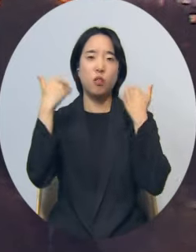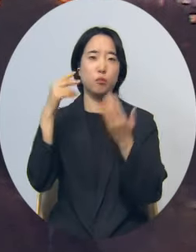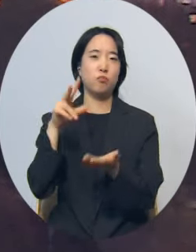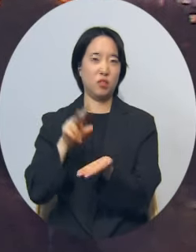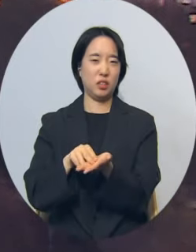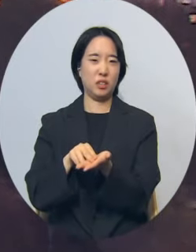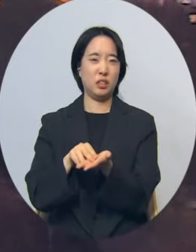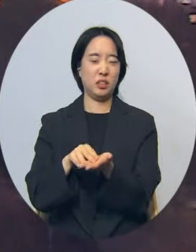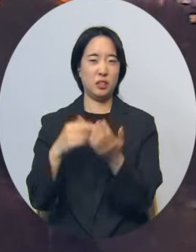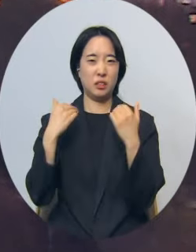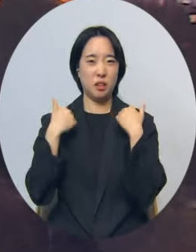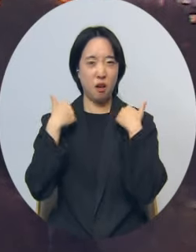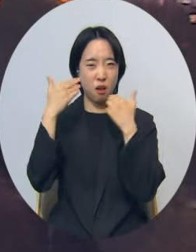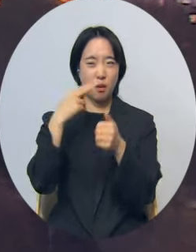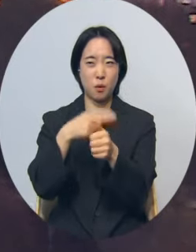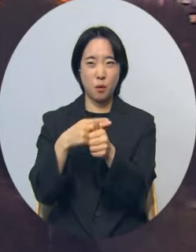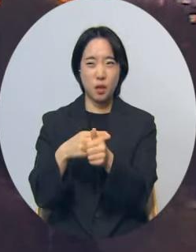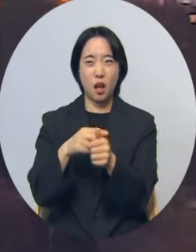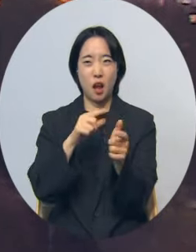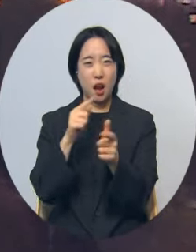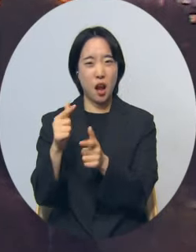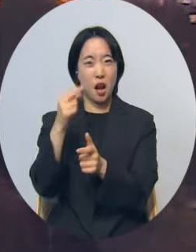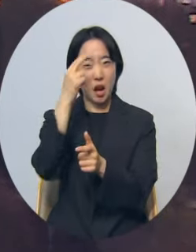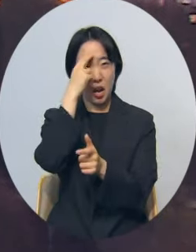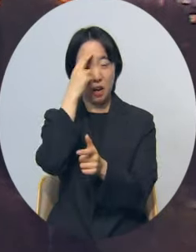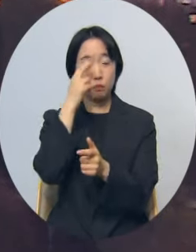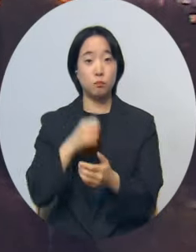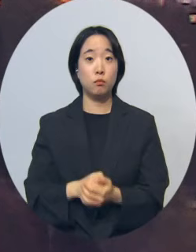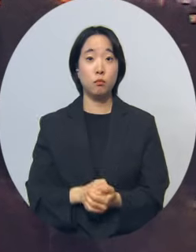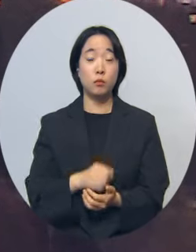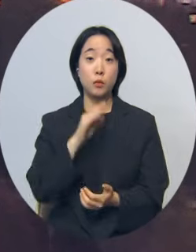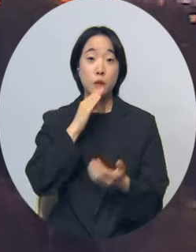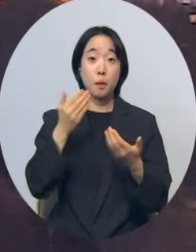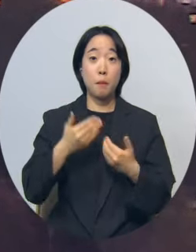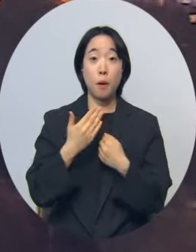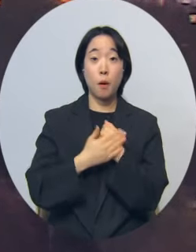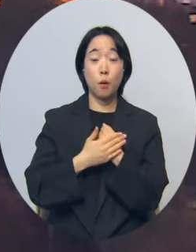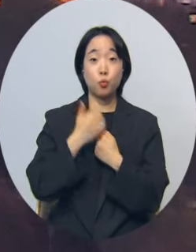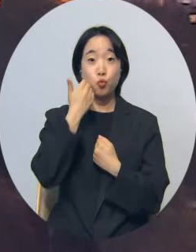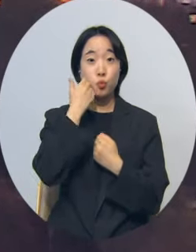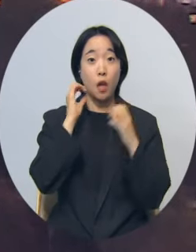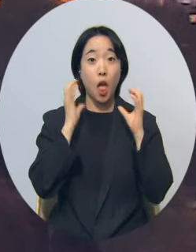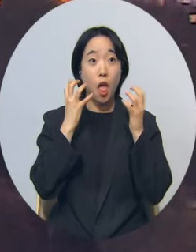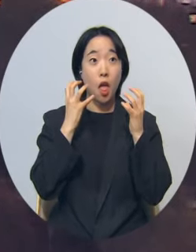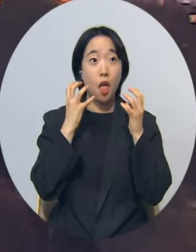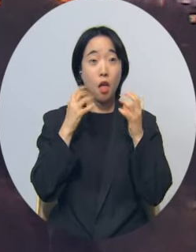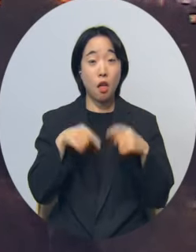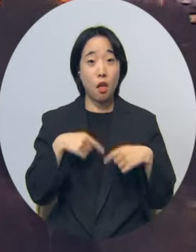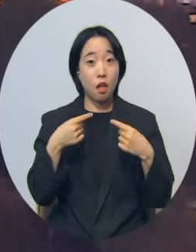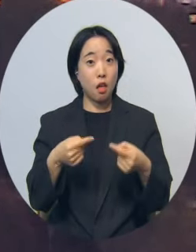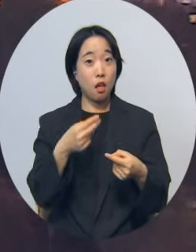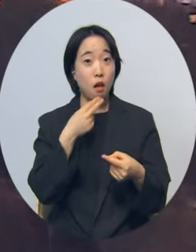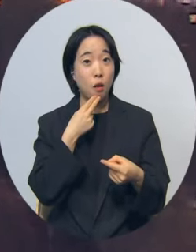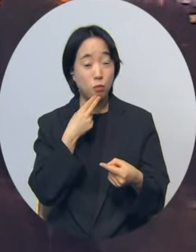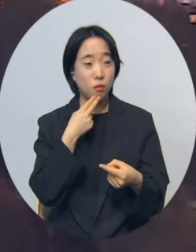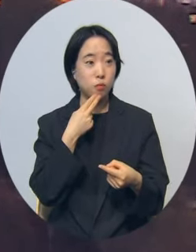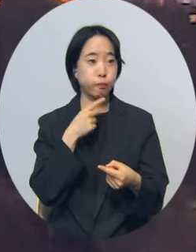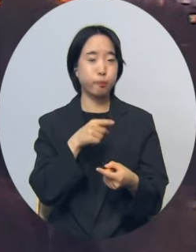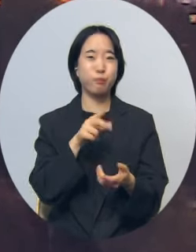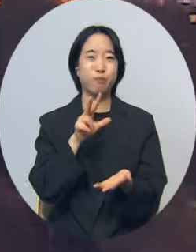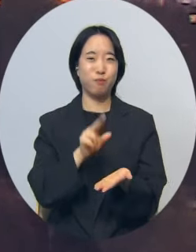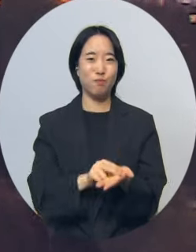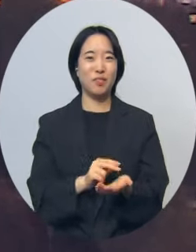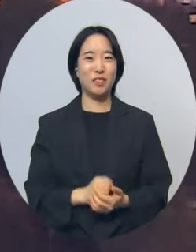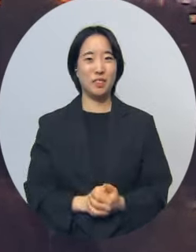공급자의 문제였습니다. 교육의 직접 소비자인 아이들이 논의의 중심에서 밀려나는 순간 통합은 그